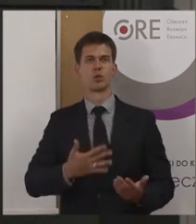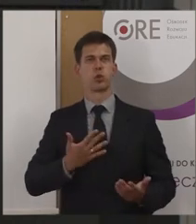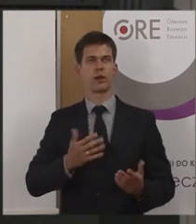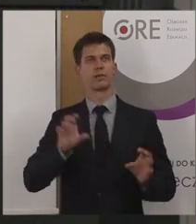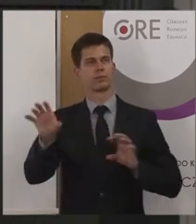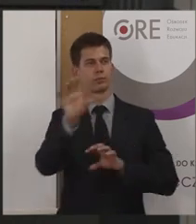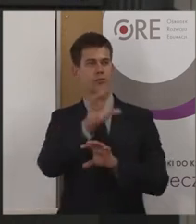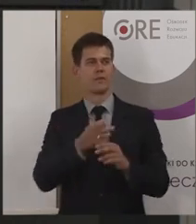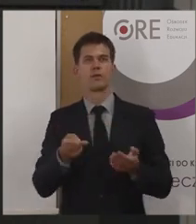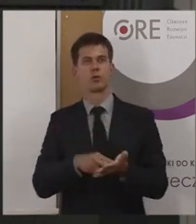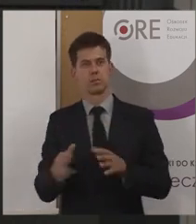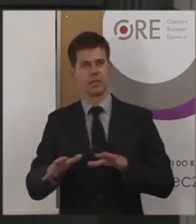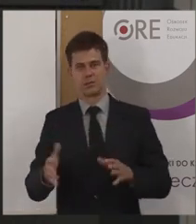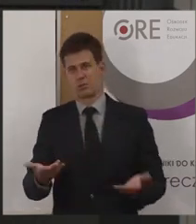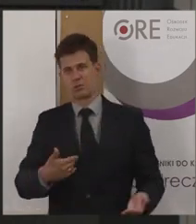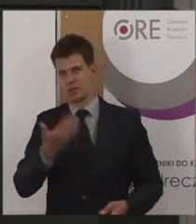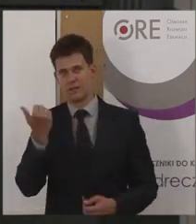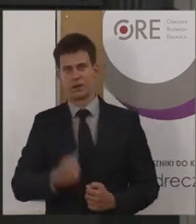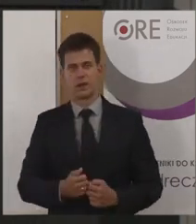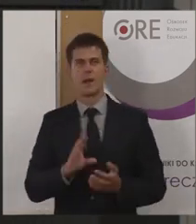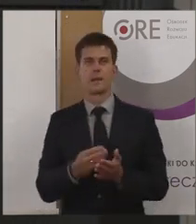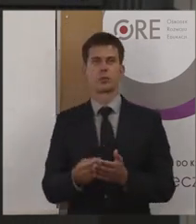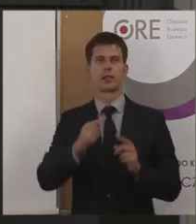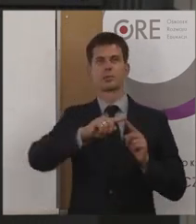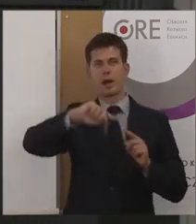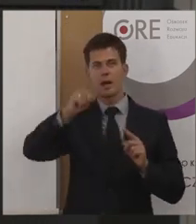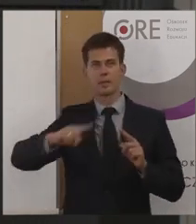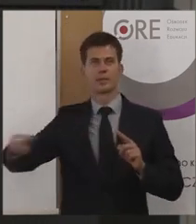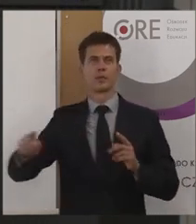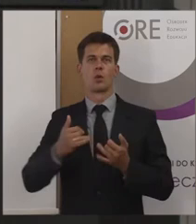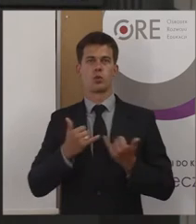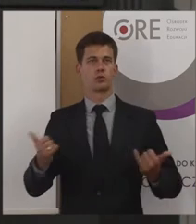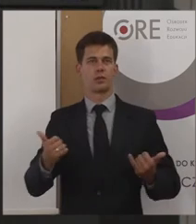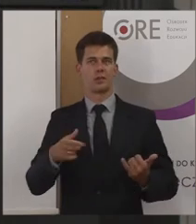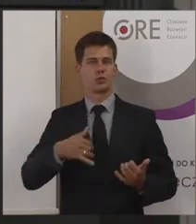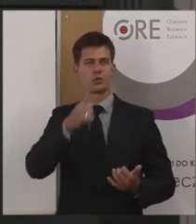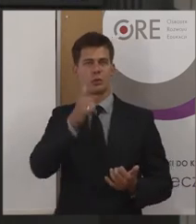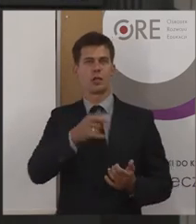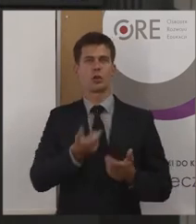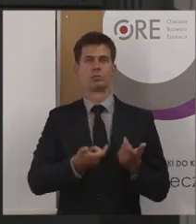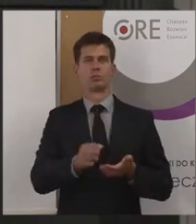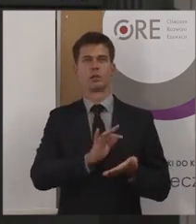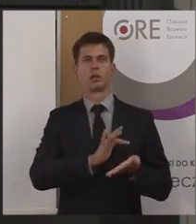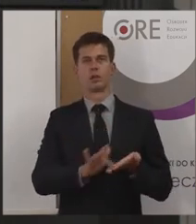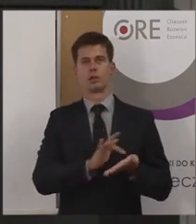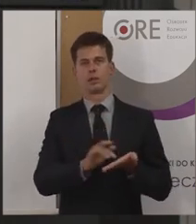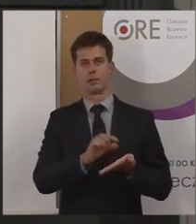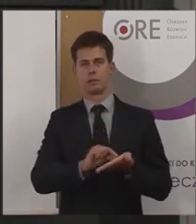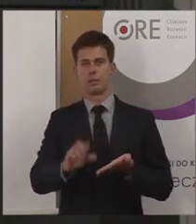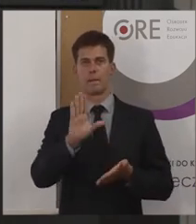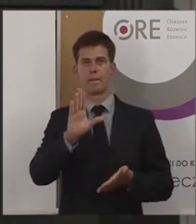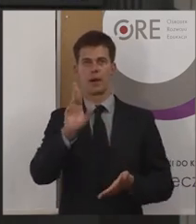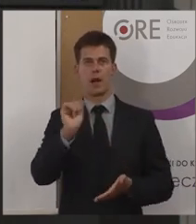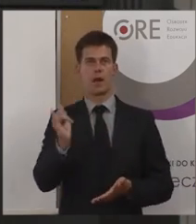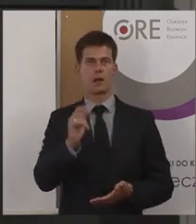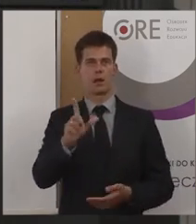chociażby, nie wiem, sinusoidy, paraboli, nie przedstawimy w zapisie graficznym na linijkach brajlowskich. Do wielu